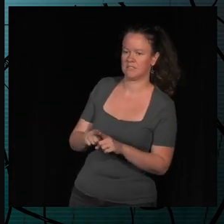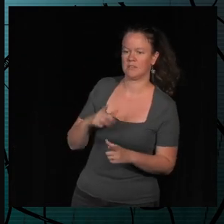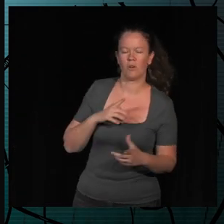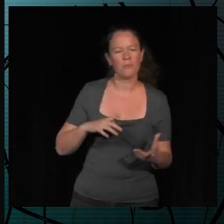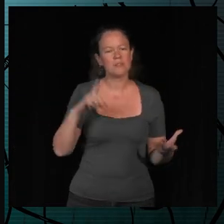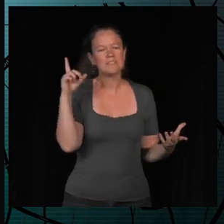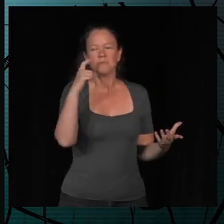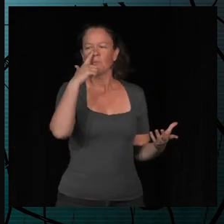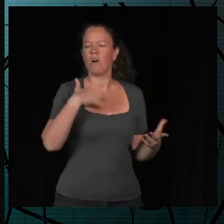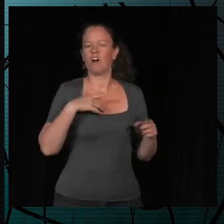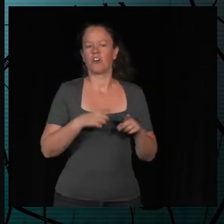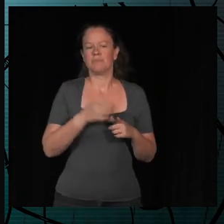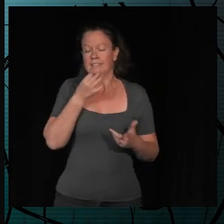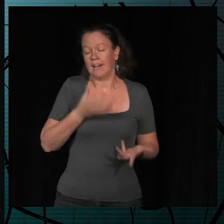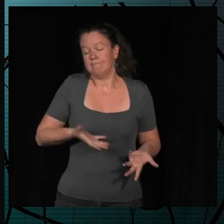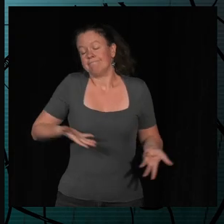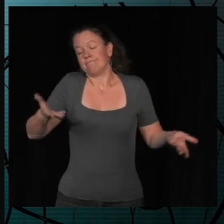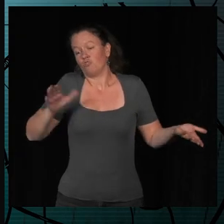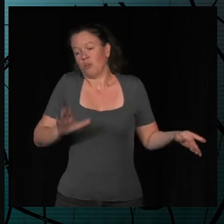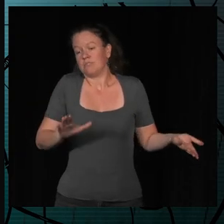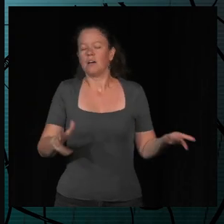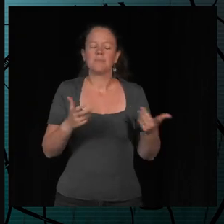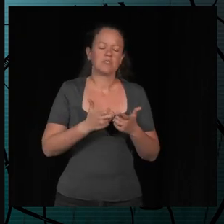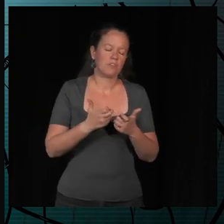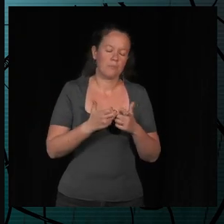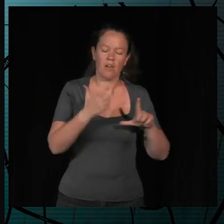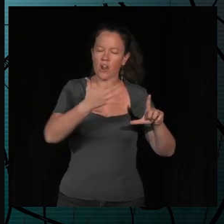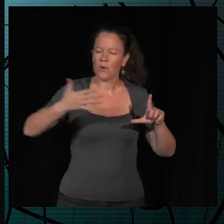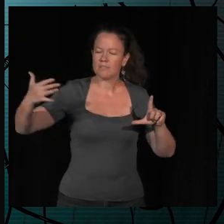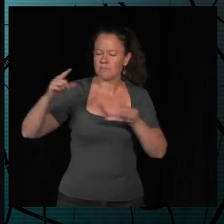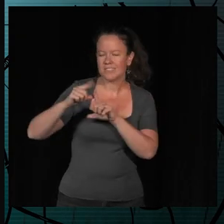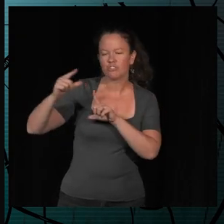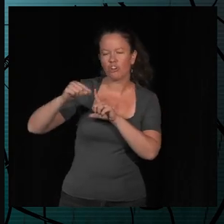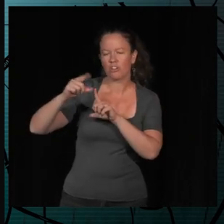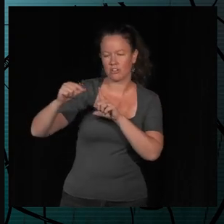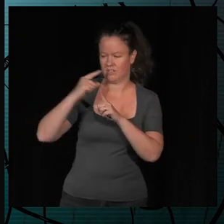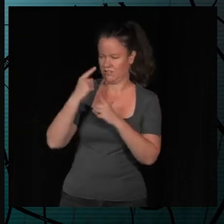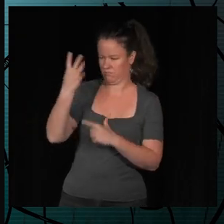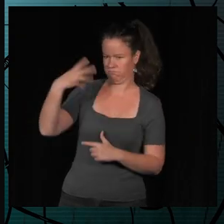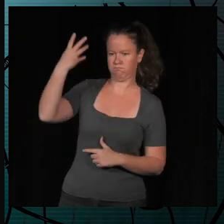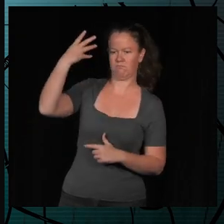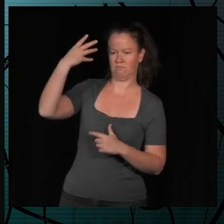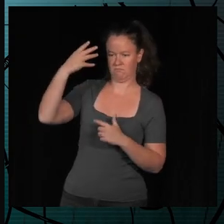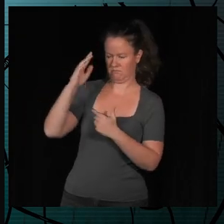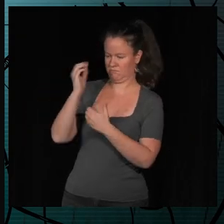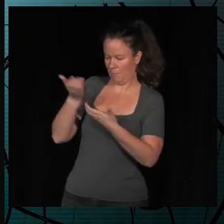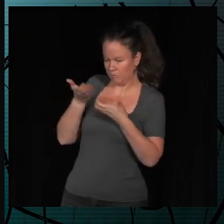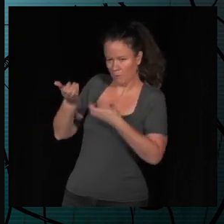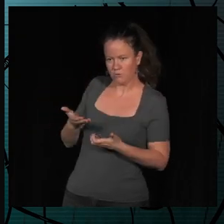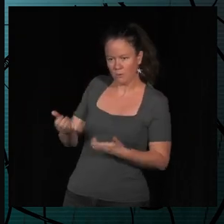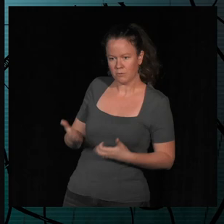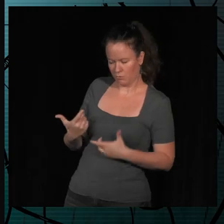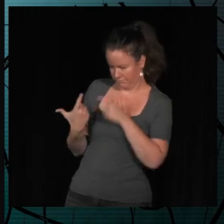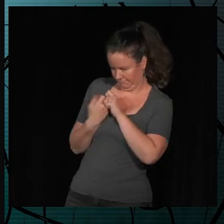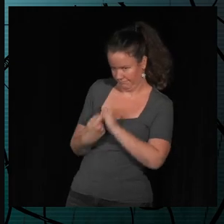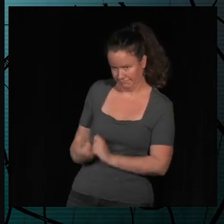fataliste qu'on peut entendre par exemple autour des algorithmes de de de TikTok et cetera bien sûr que il y a rien qui va dans un certain nombre de choses